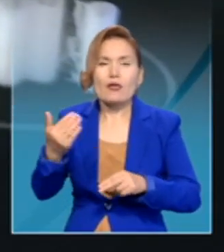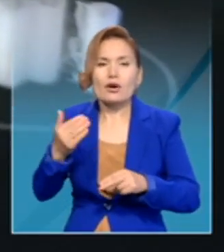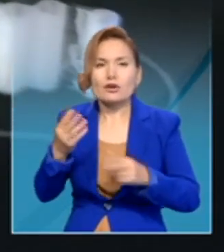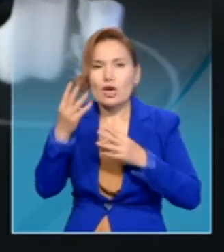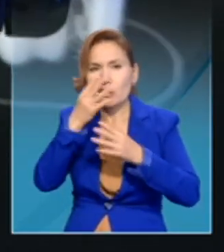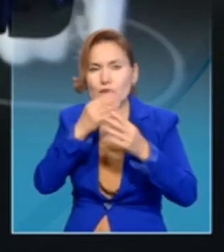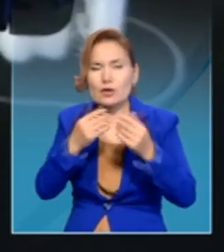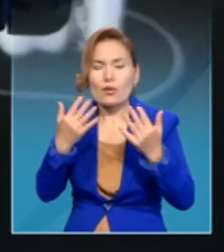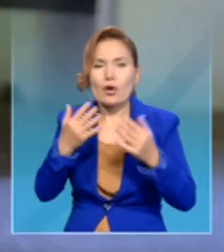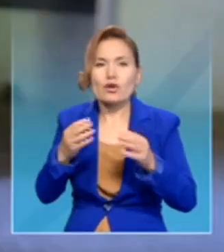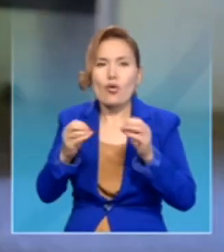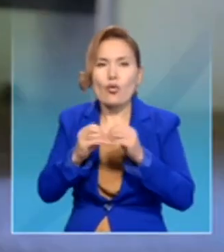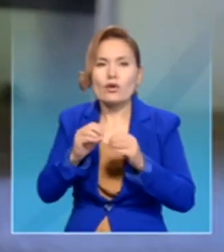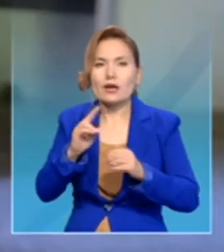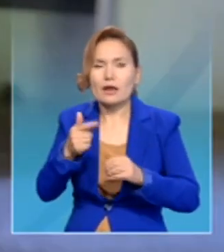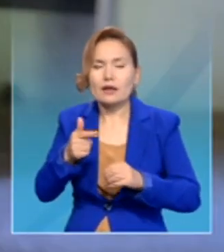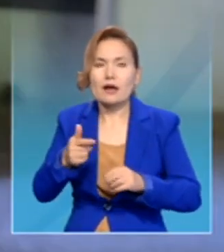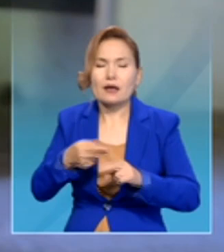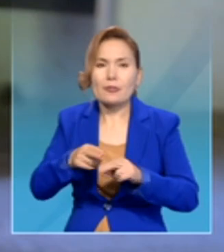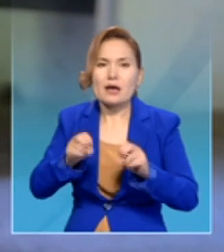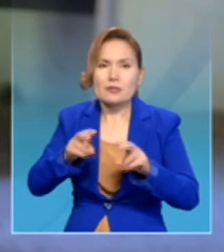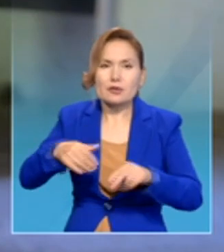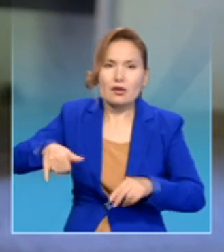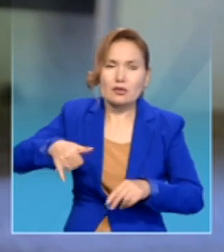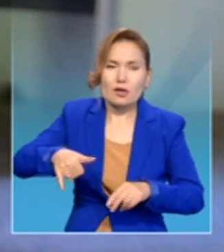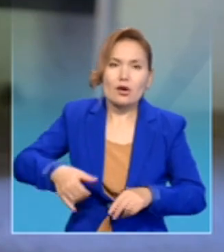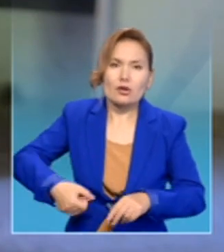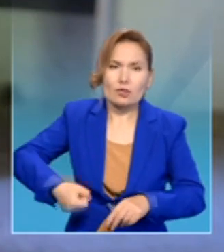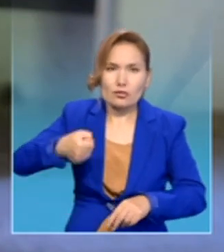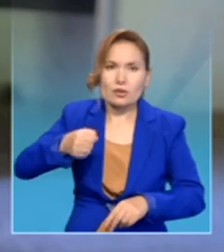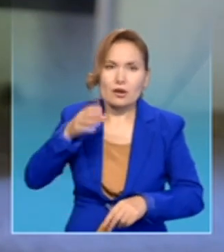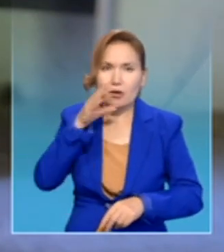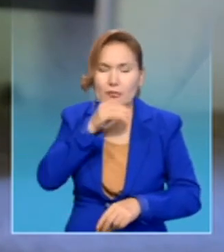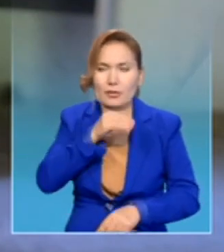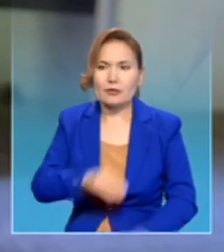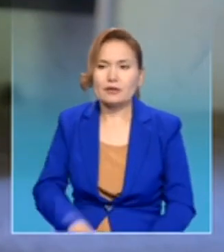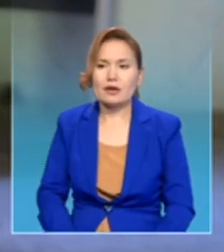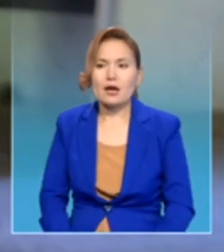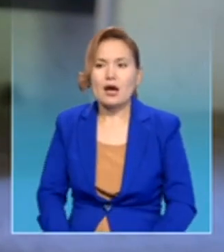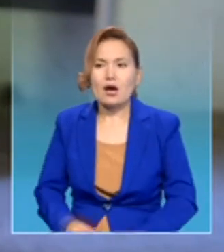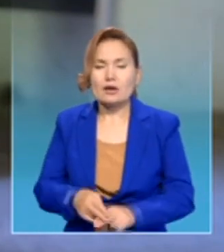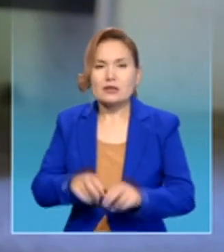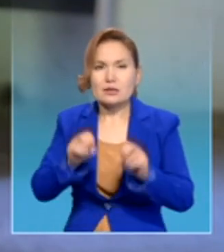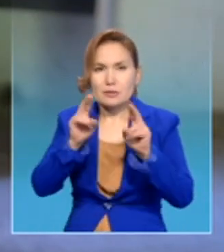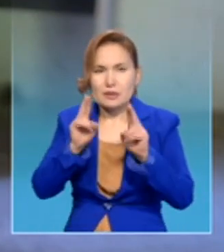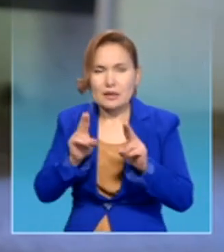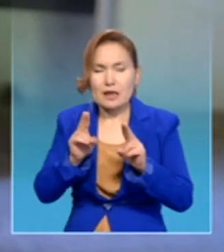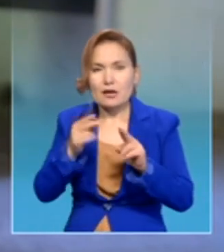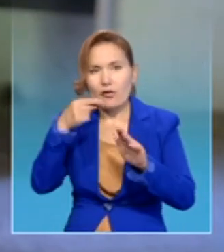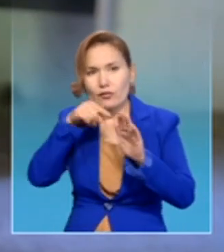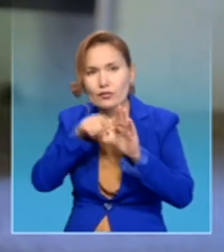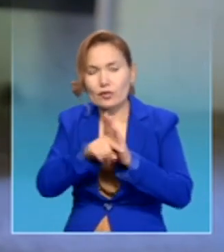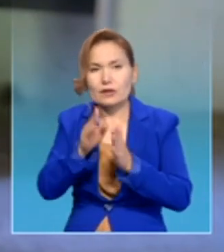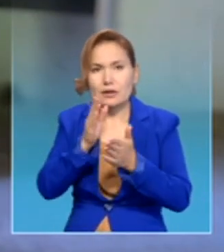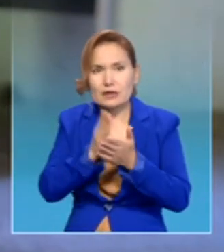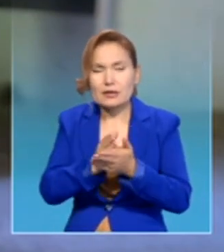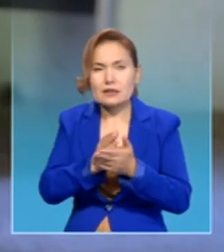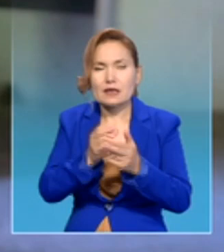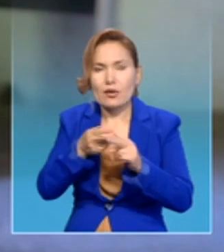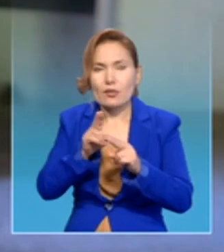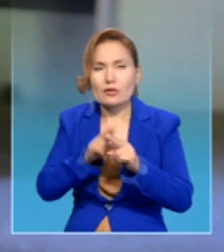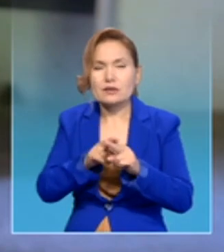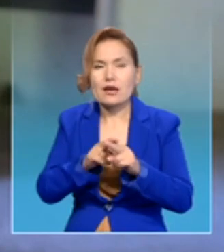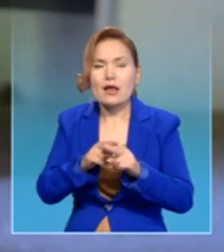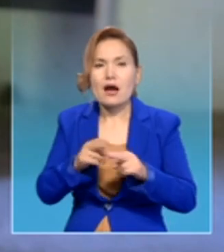зат көтеруге қауқарлы. Ішінде арнайы моторлар бар, яғни бұлса бір саусаққа жауап береді. И осы 90 градусқа, арнайы градусқа бұрылған